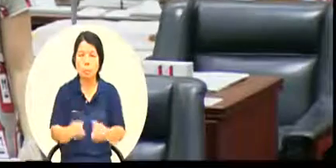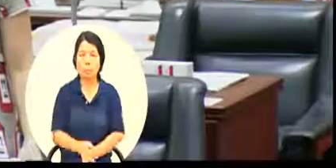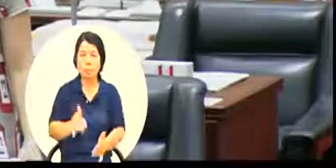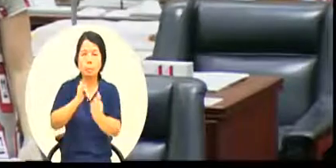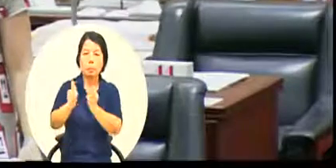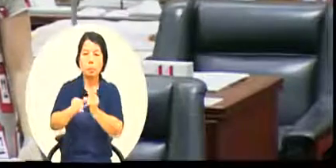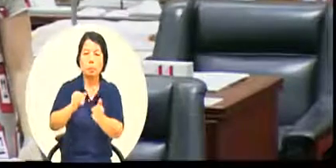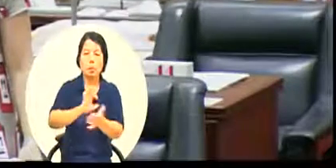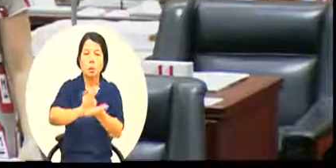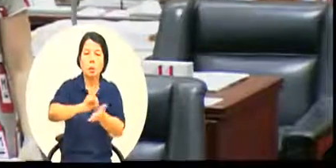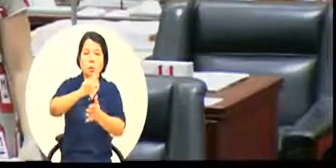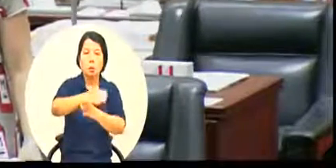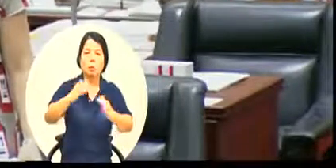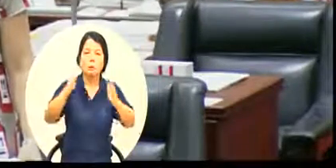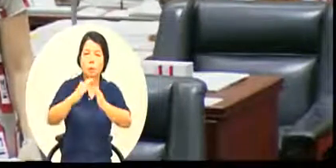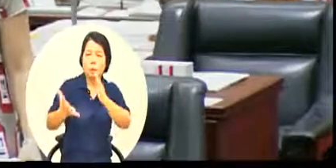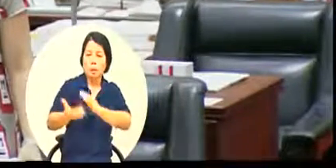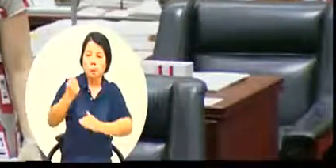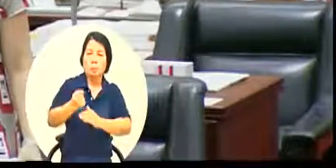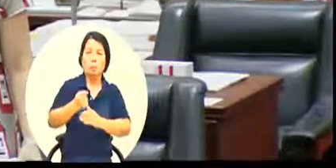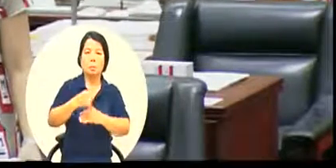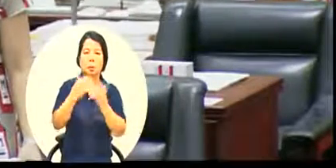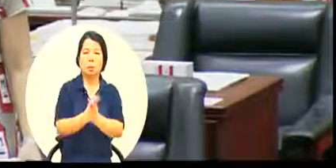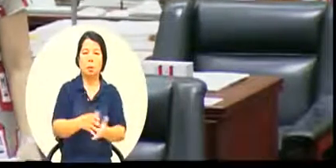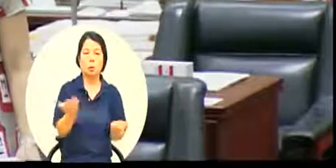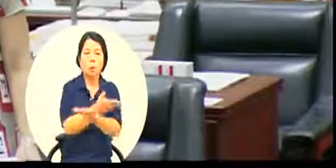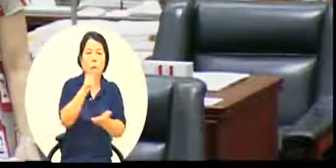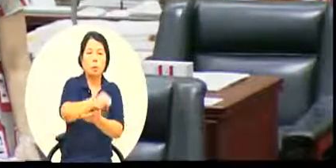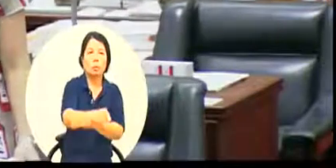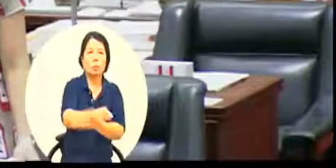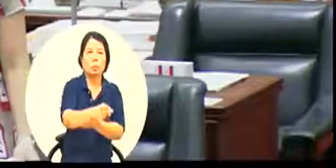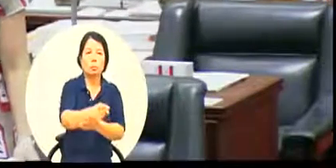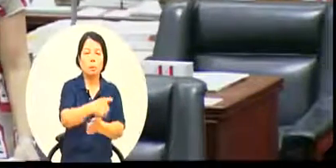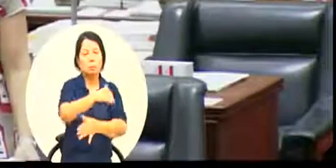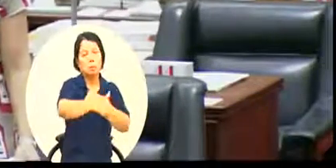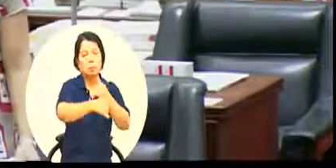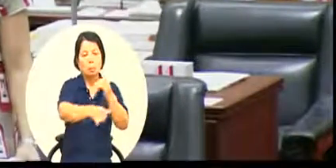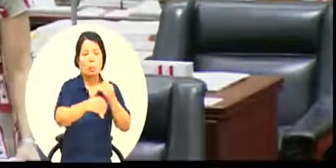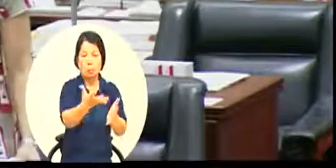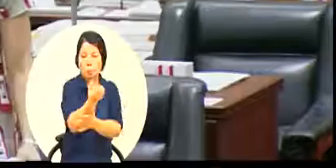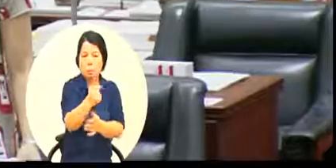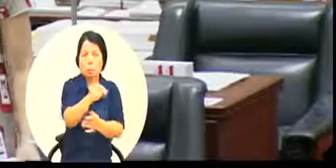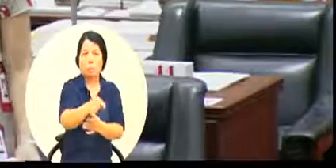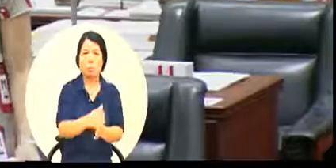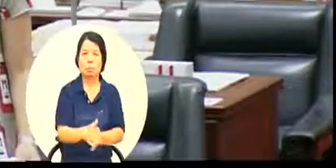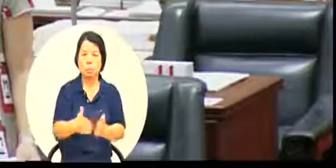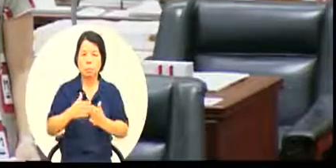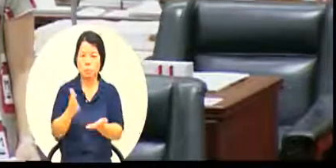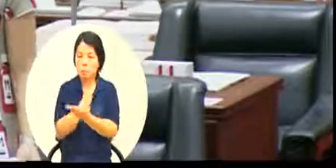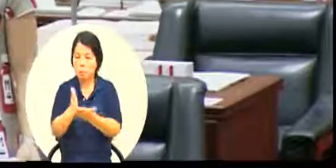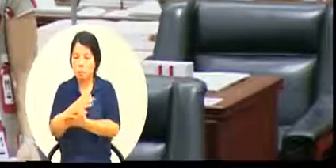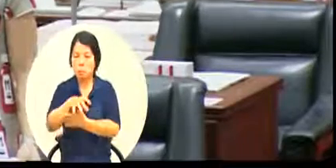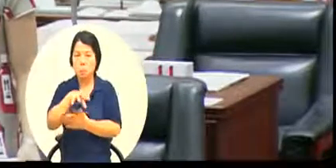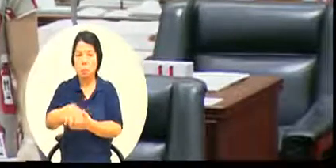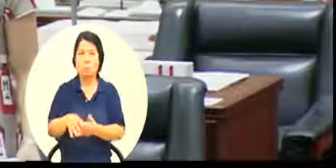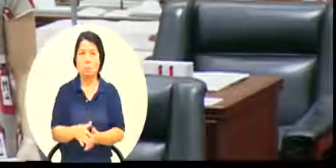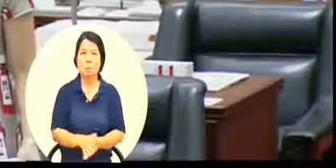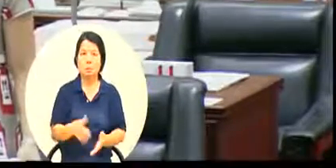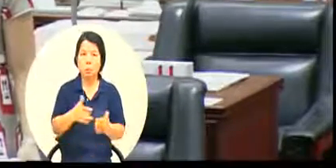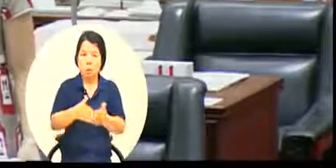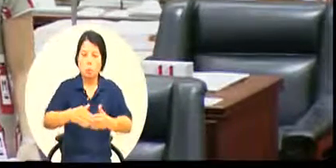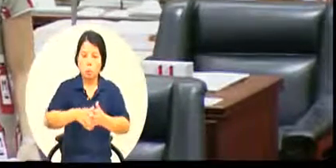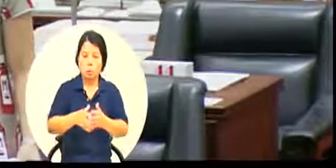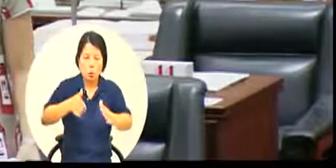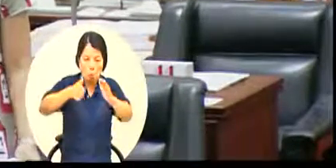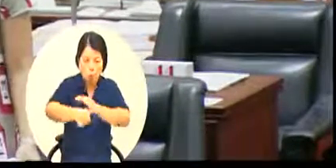他的房屋所有权来换他的工作权，他的生存权。这个地方审计单位不去了解原